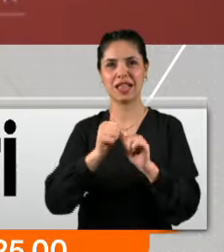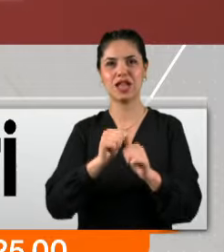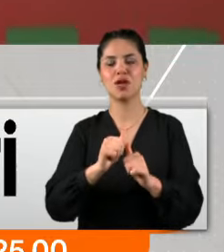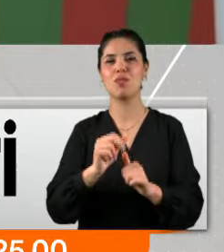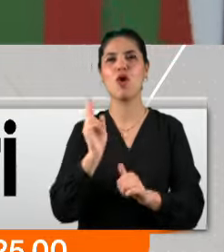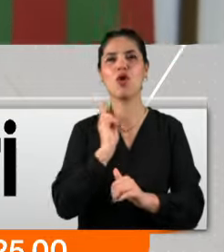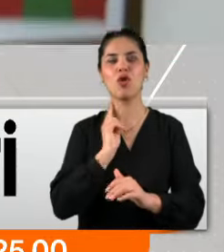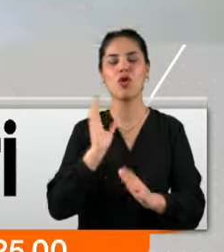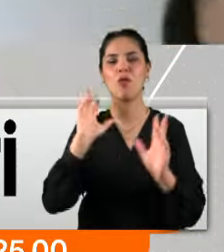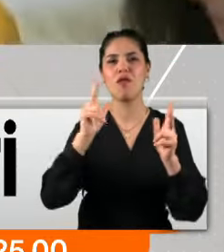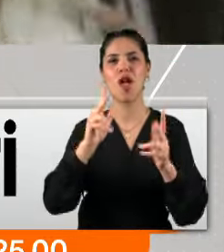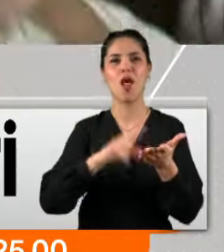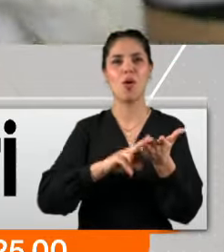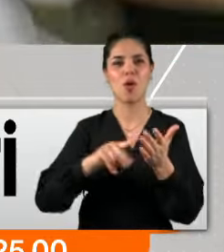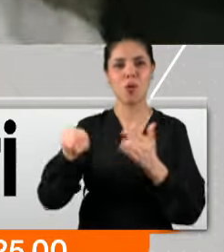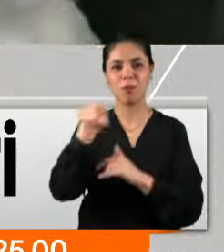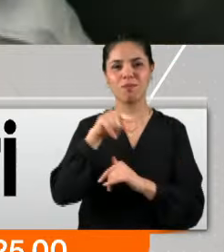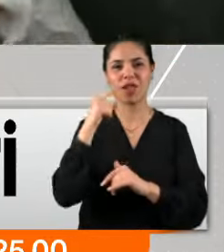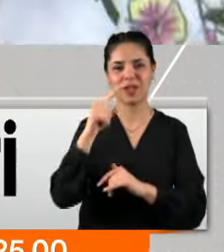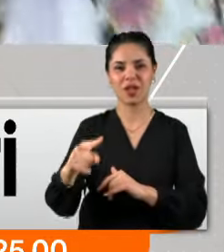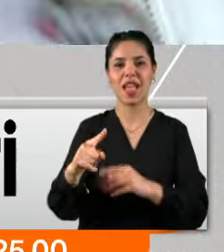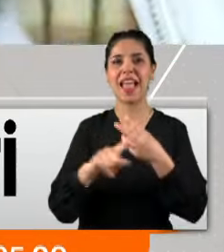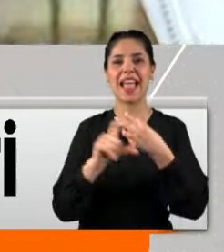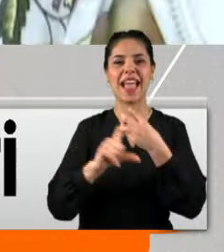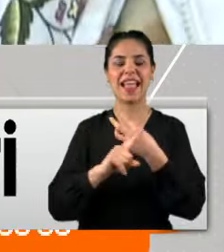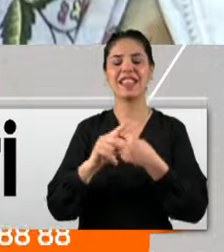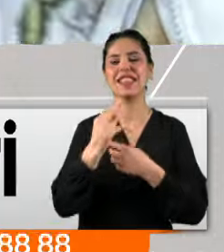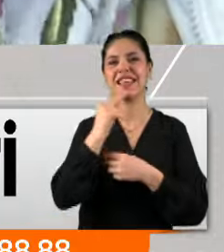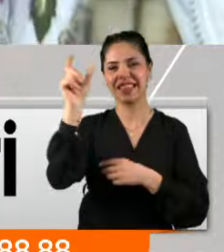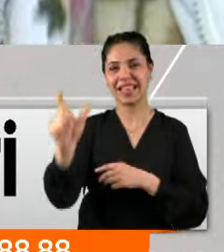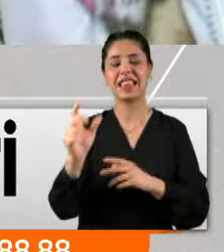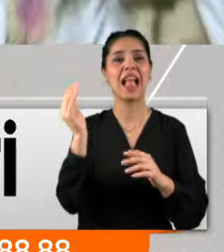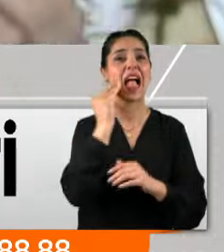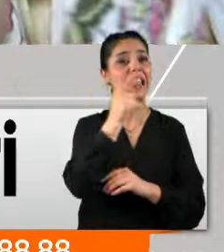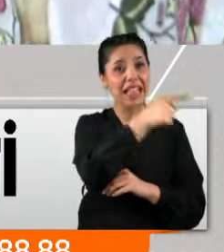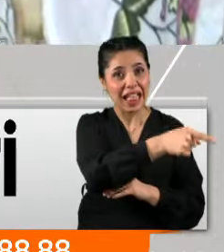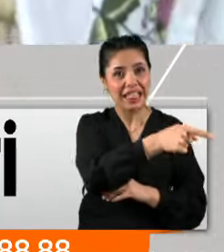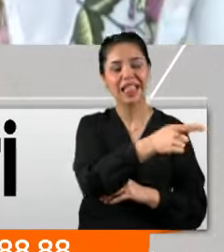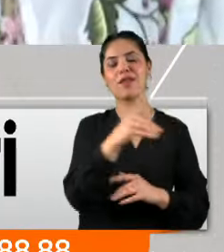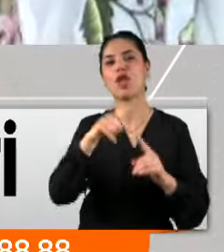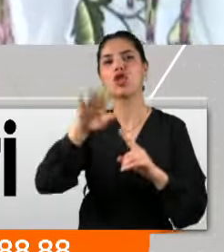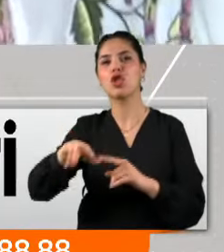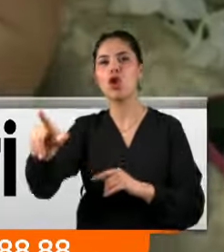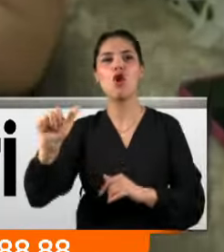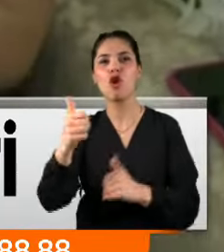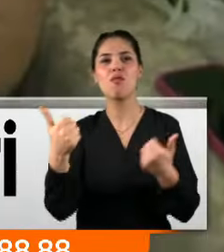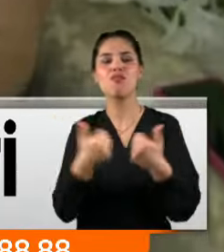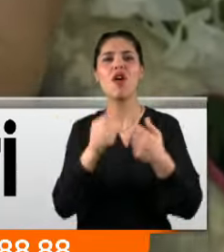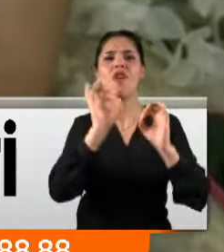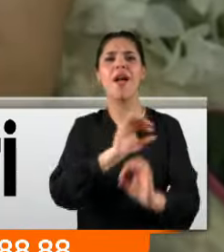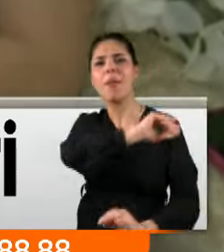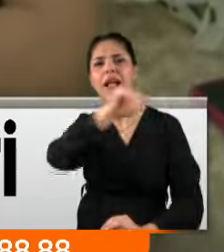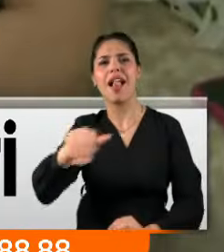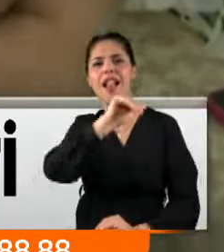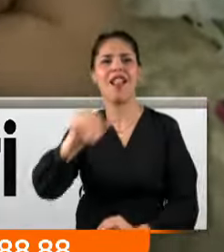Kulübü voleybolcularından Ece Kozderi'nin anneannesi Sabire Çakır, torununun önemli maçlarını hiç kaçırmıyor. İzlerken ne